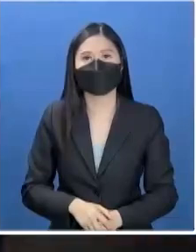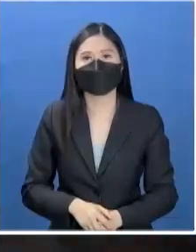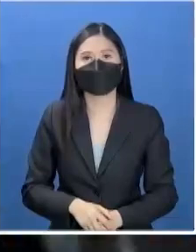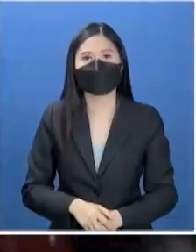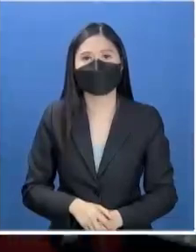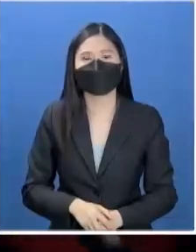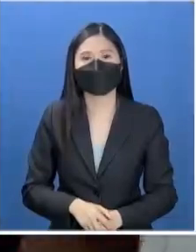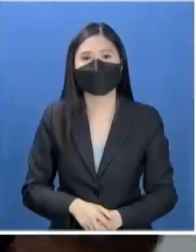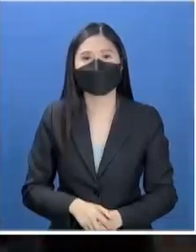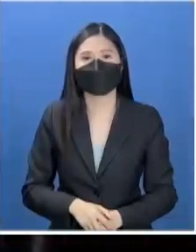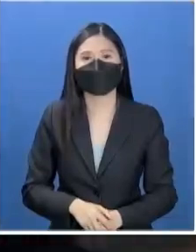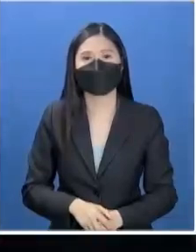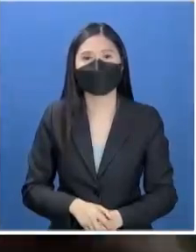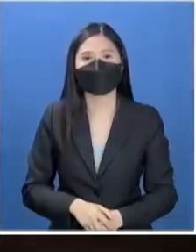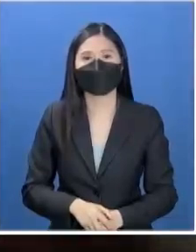โอ้ยโอ้ยโอ้ยโอ้ยโ